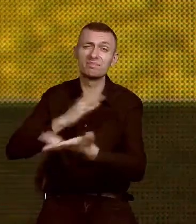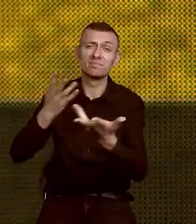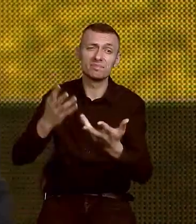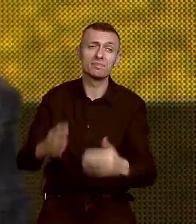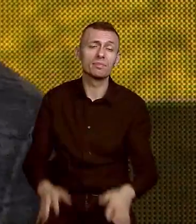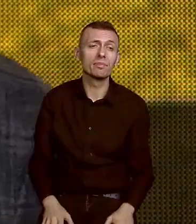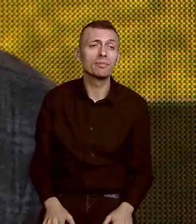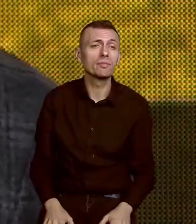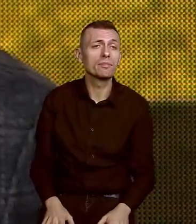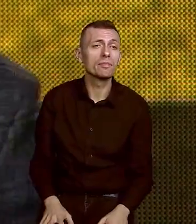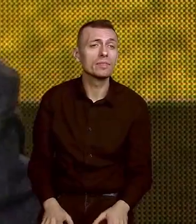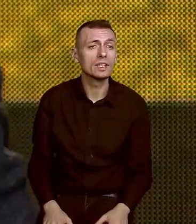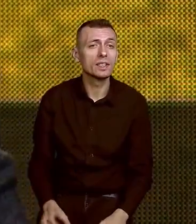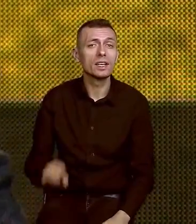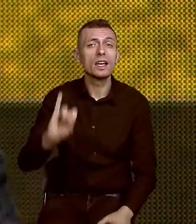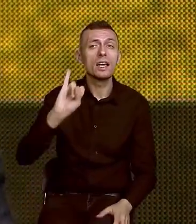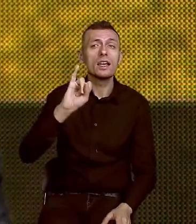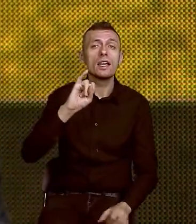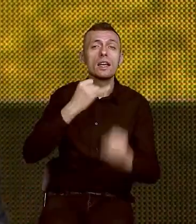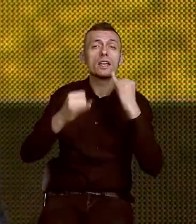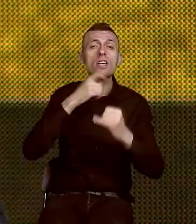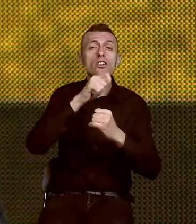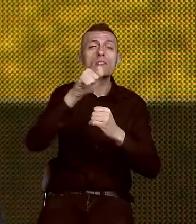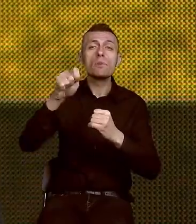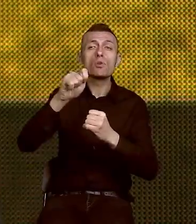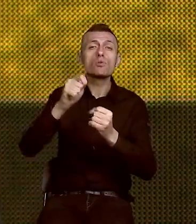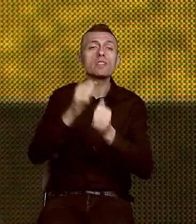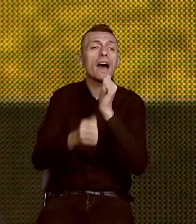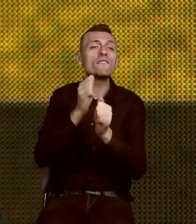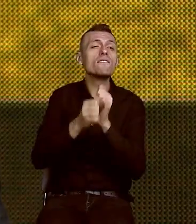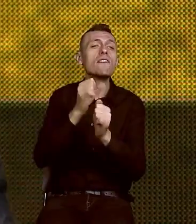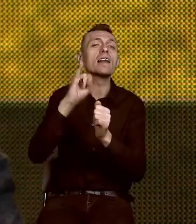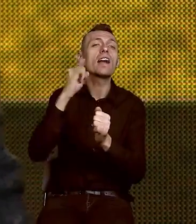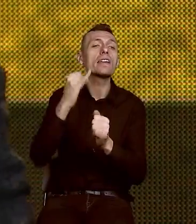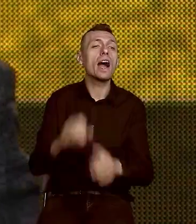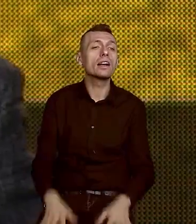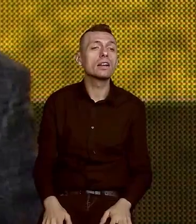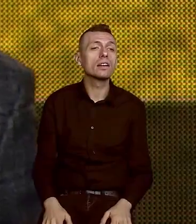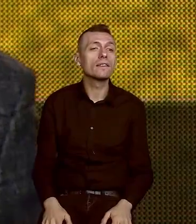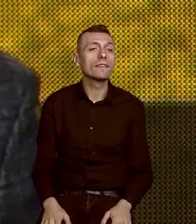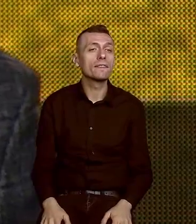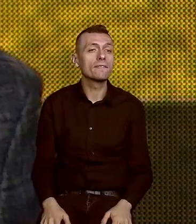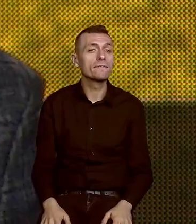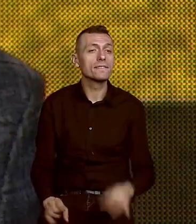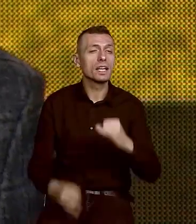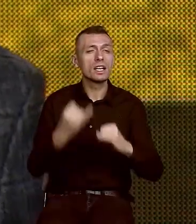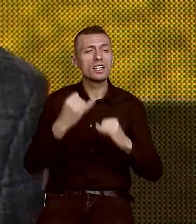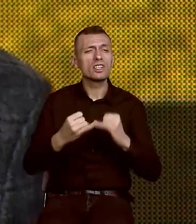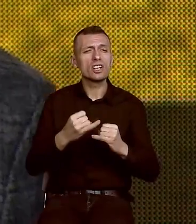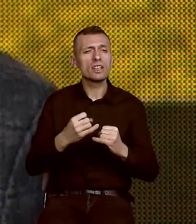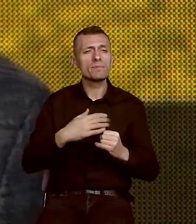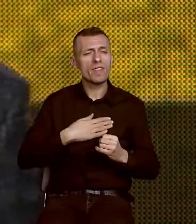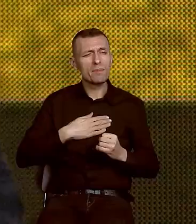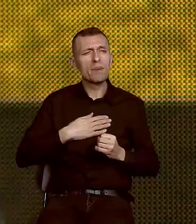Jeśli problemem są złe pragnienia, to nasze pragnienia muszą zostać zmienione i trzeba z tymi złymi